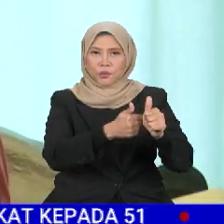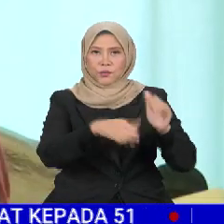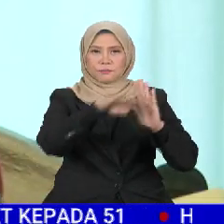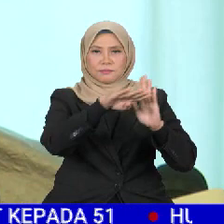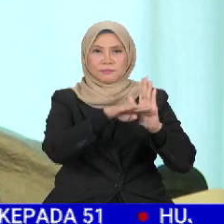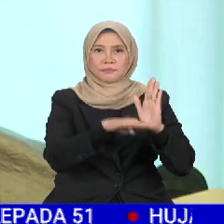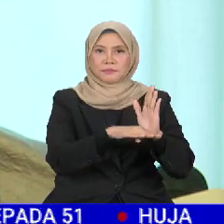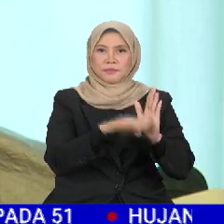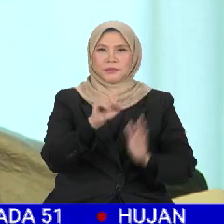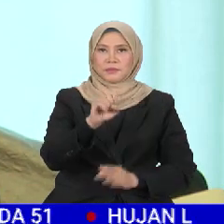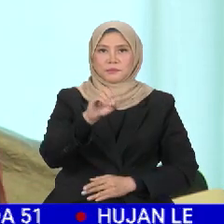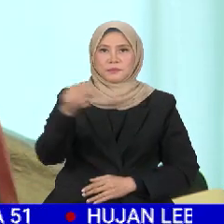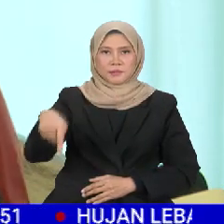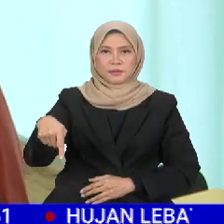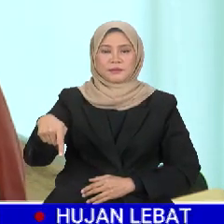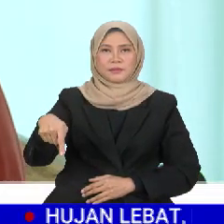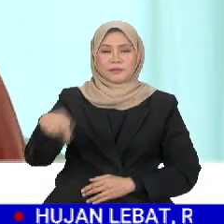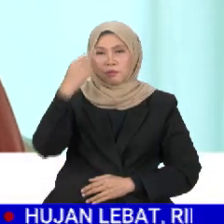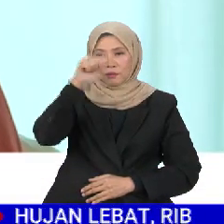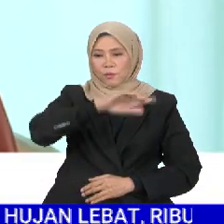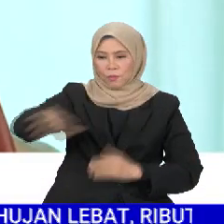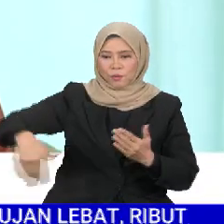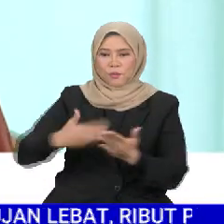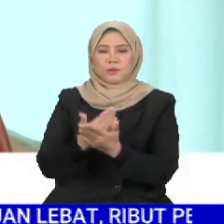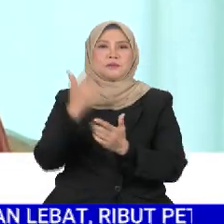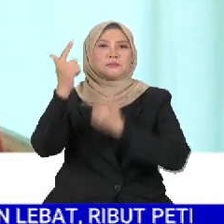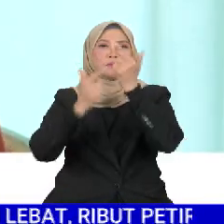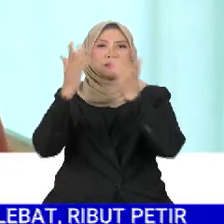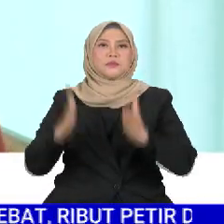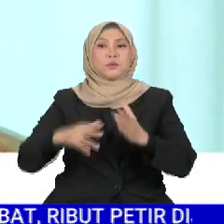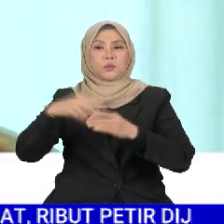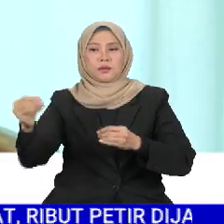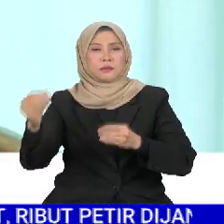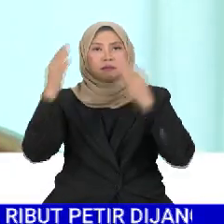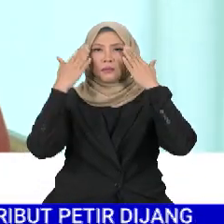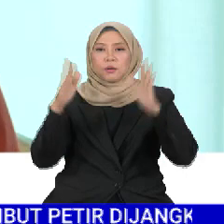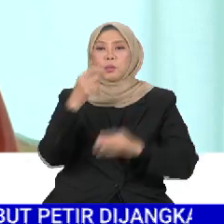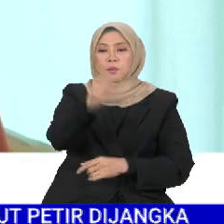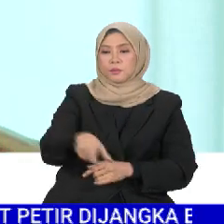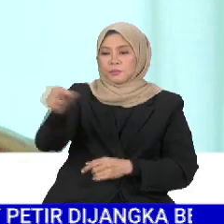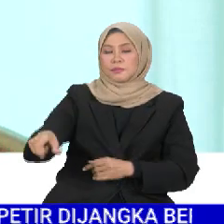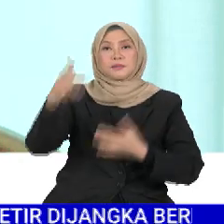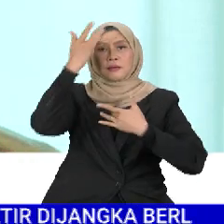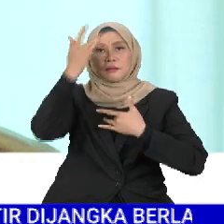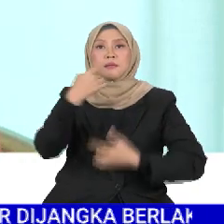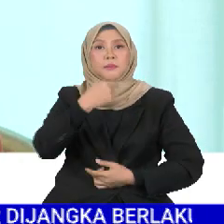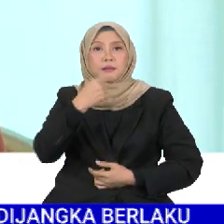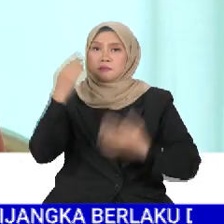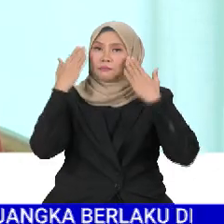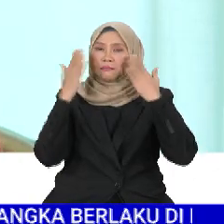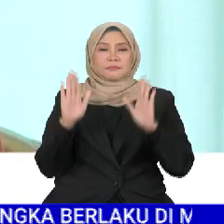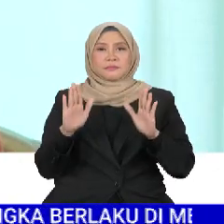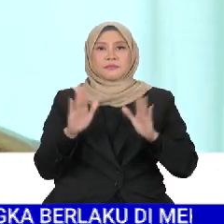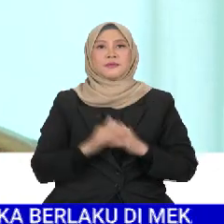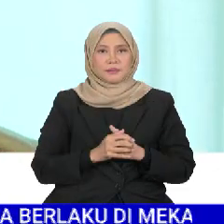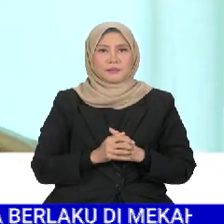bukannya hanya SOP itu dengan China tetapi untuk SOP itu semua. Semua kadang-kadang kita tak tahu siapa yang sakit, siapa yang kena, kan? Siapa yang itu kita tak tahu. Jadi